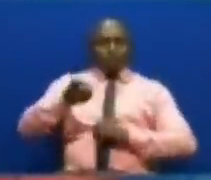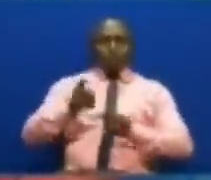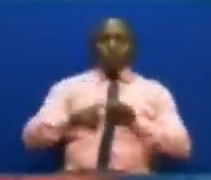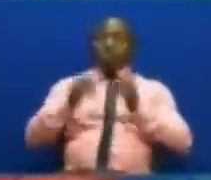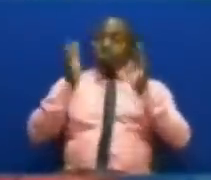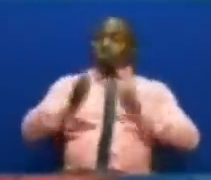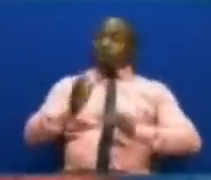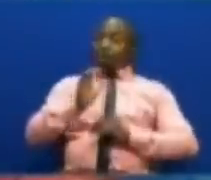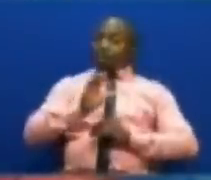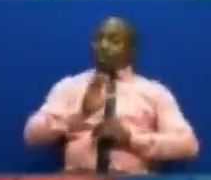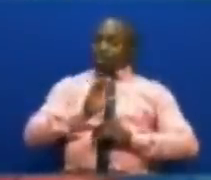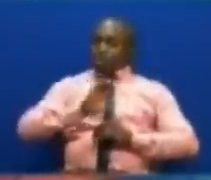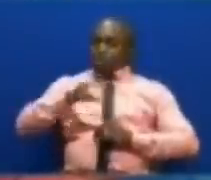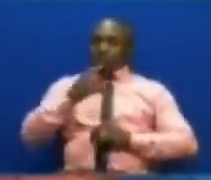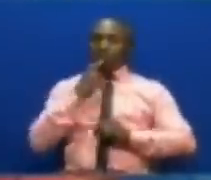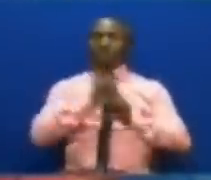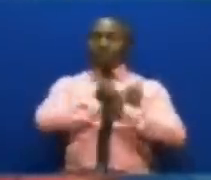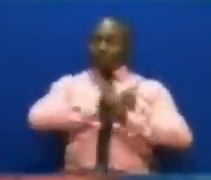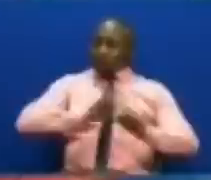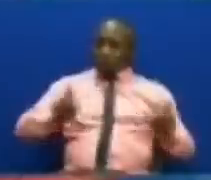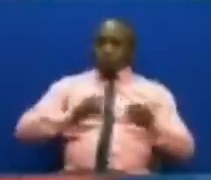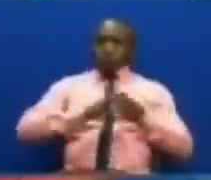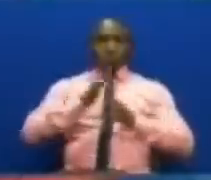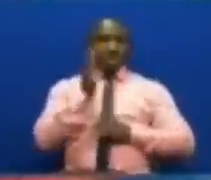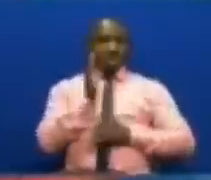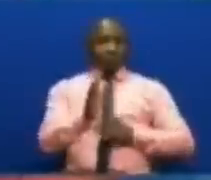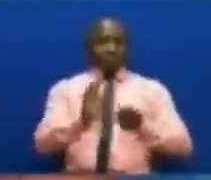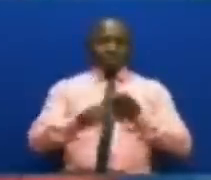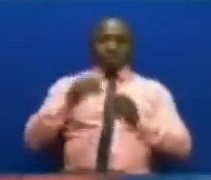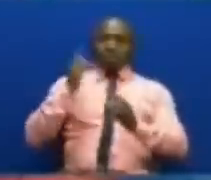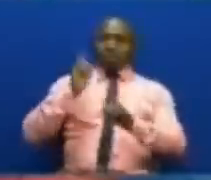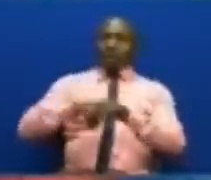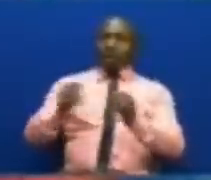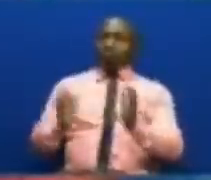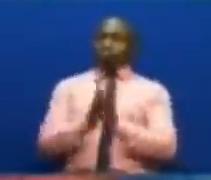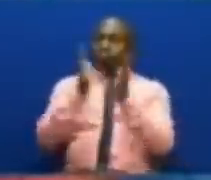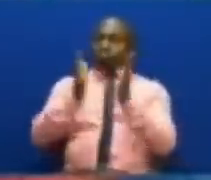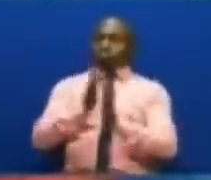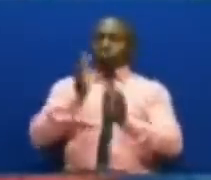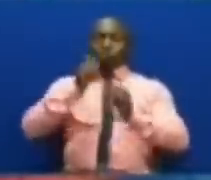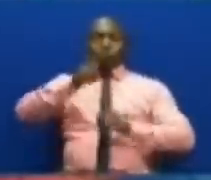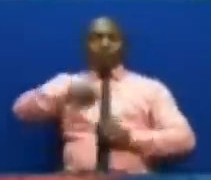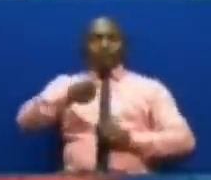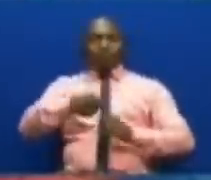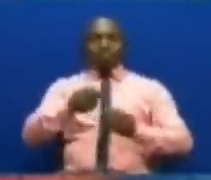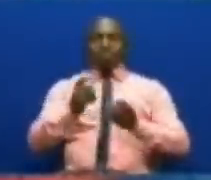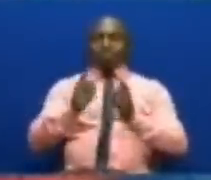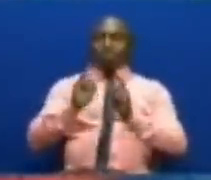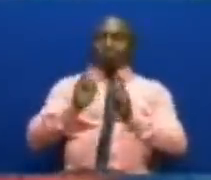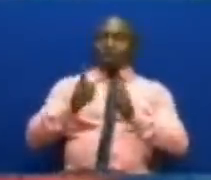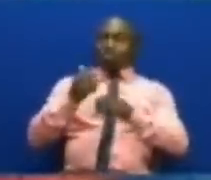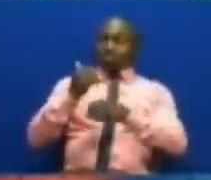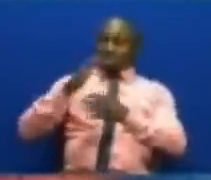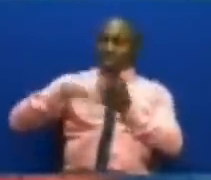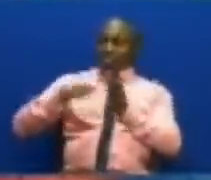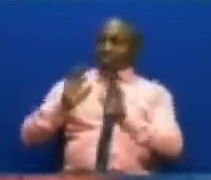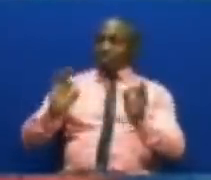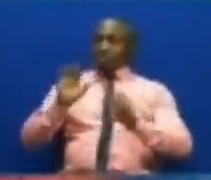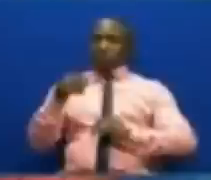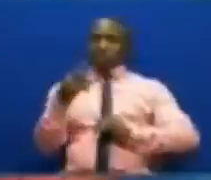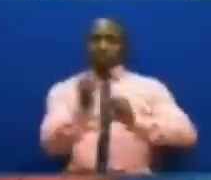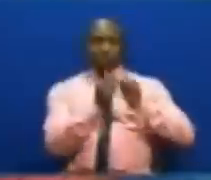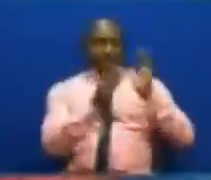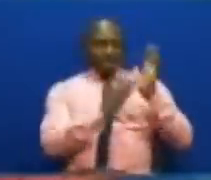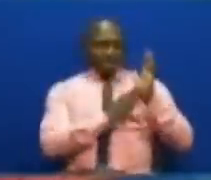Itilima wakati wa hafla ya kuwapongeza walimu kwa kufanya vizuri mitihani ya kitaifa mwaka 2019. Pasco Michael na taarifa